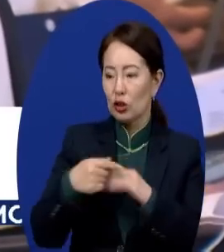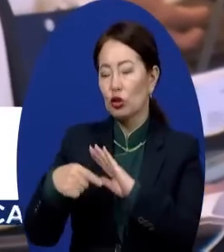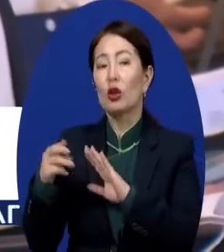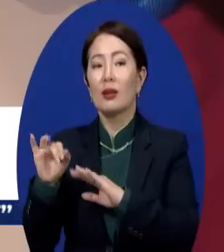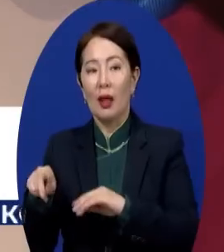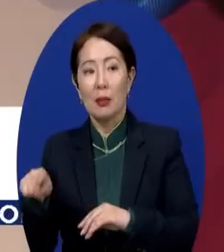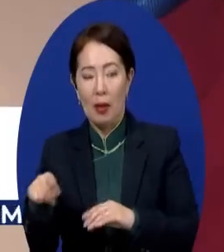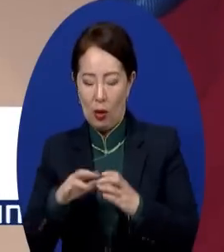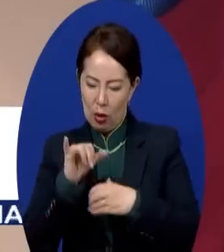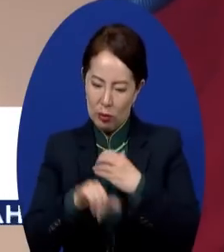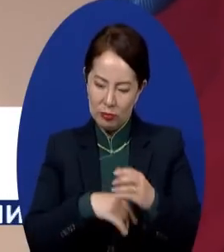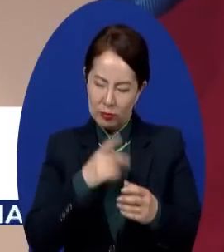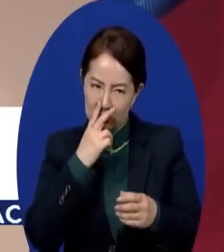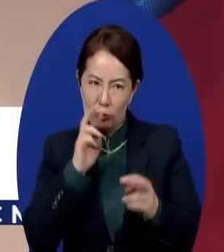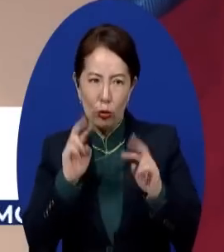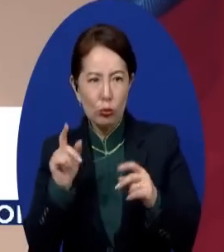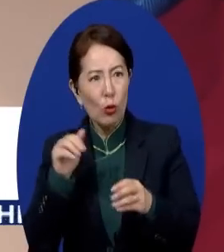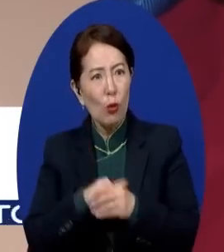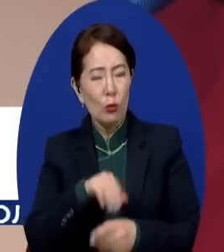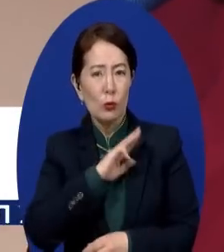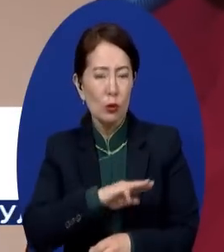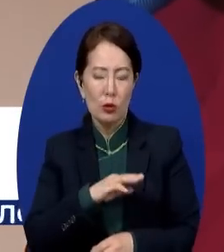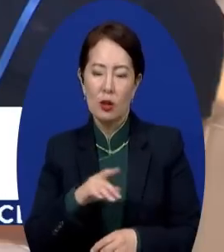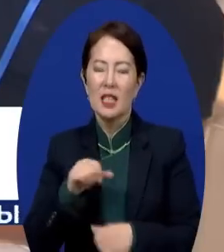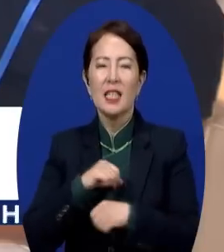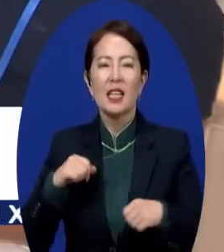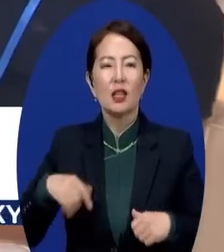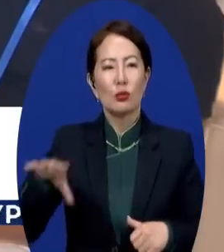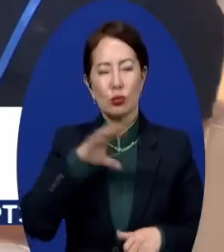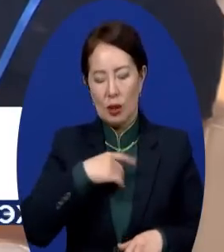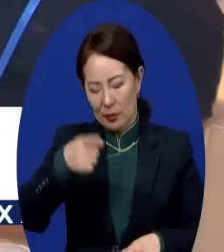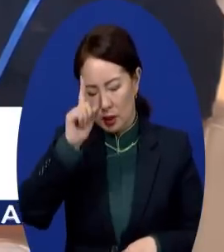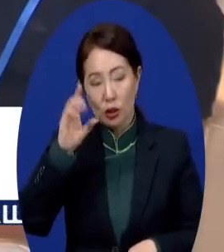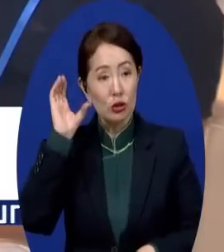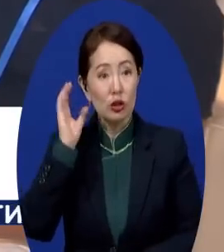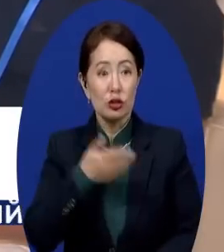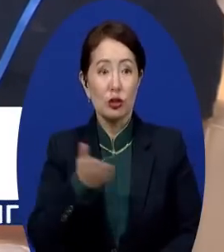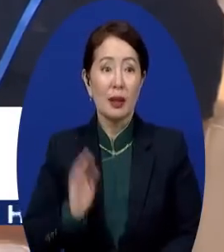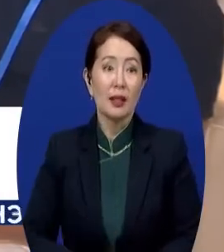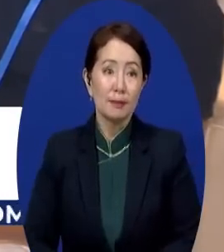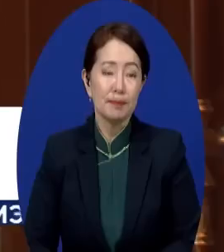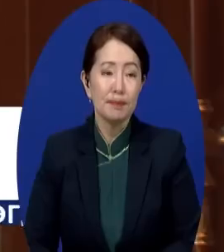улсад сонгуулийн тогтолцоо хуульд өөрчлөлт оруулахын тулд ард иргэдэд хамгийн ихэнд сонсдог байна.